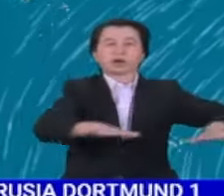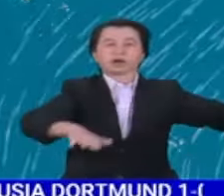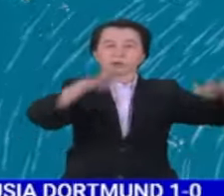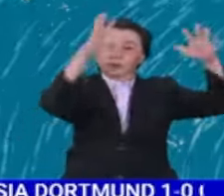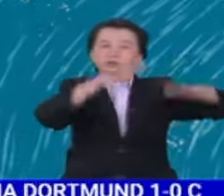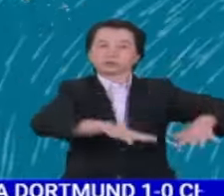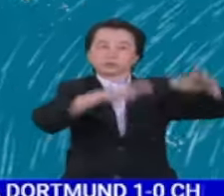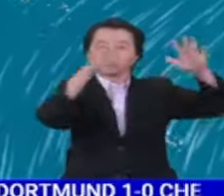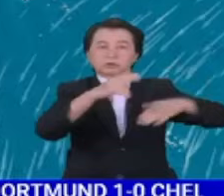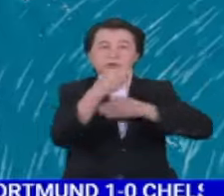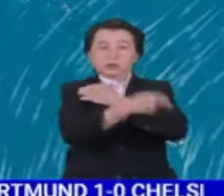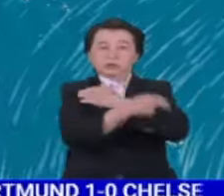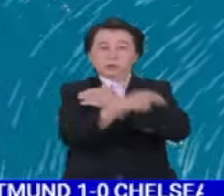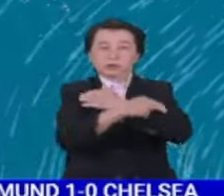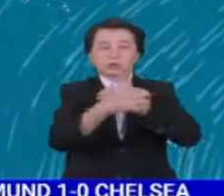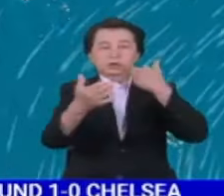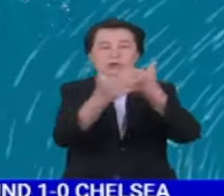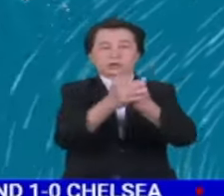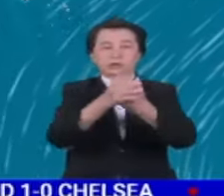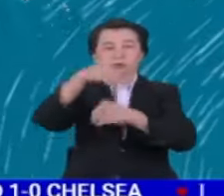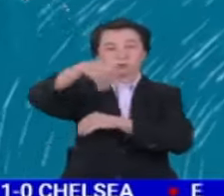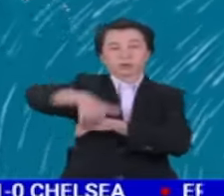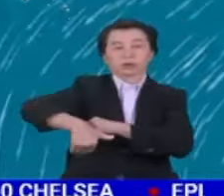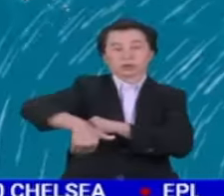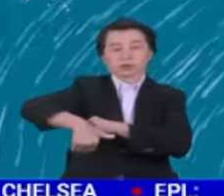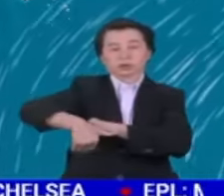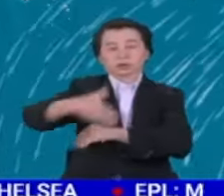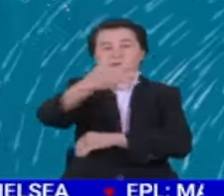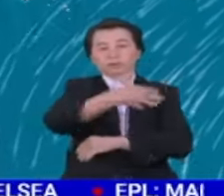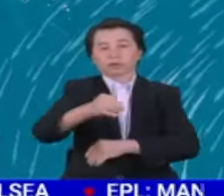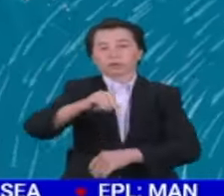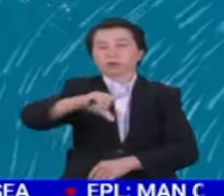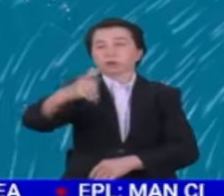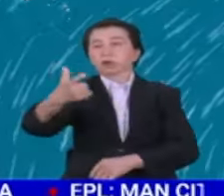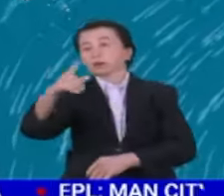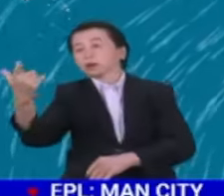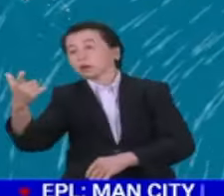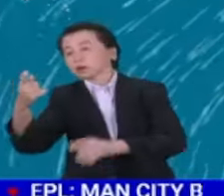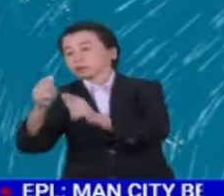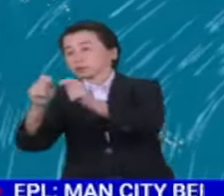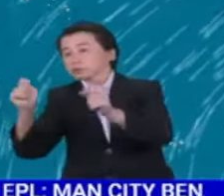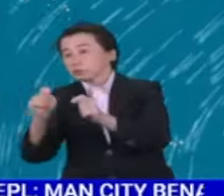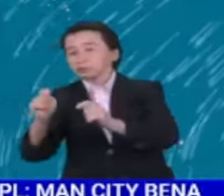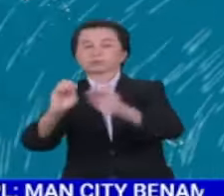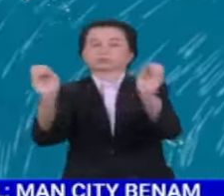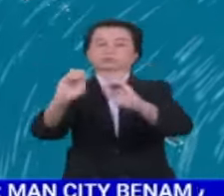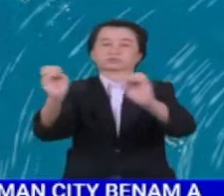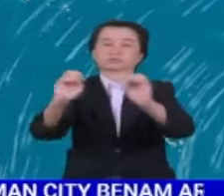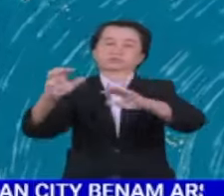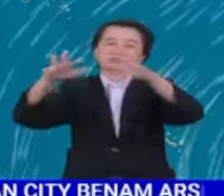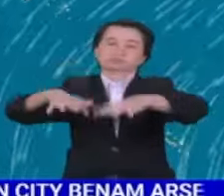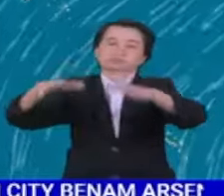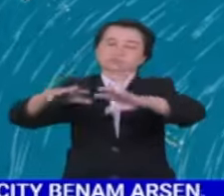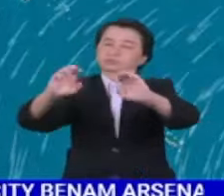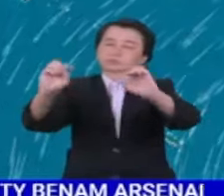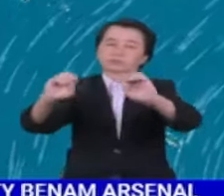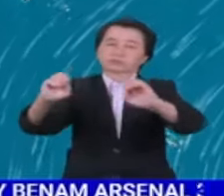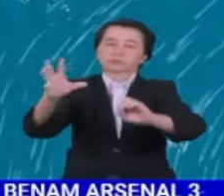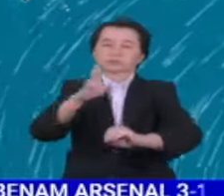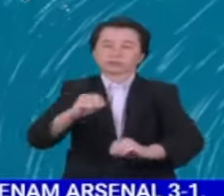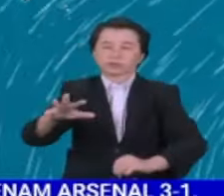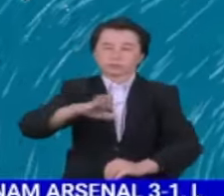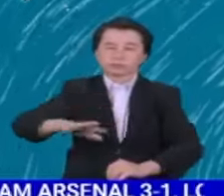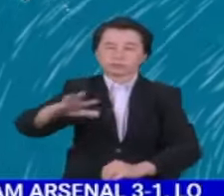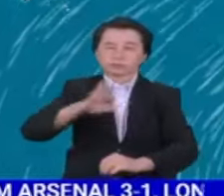negeri-negeri berkenaan sehingga ke malam nanti mereka tempat adalah cyade huja yang dicerap dan